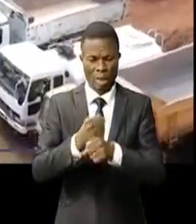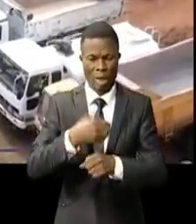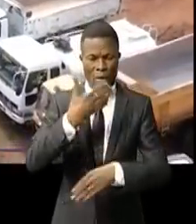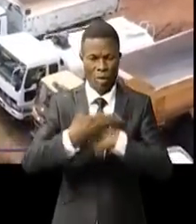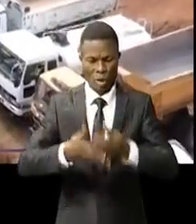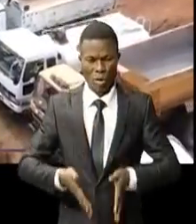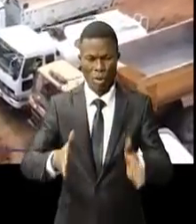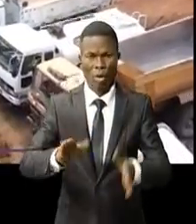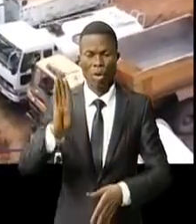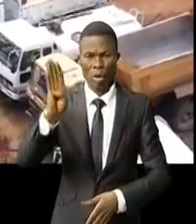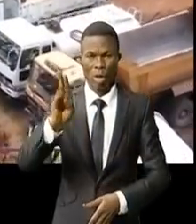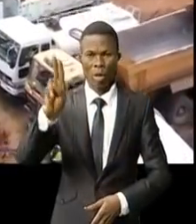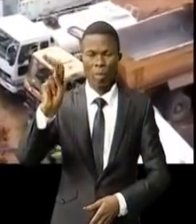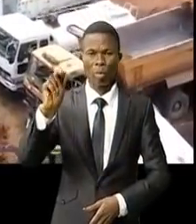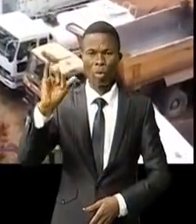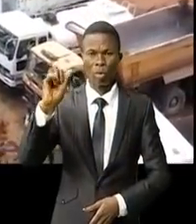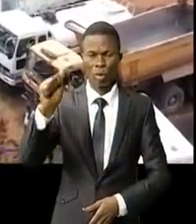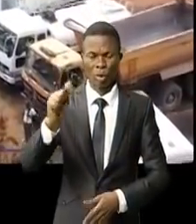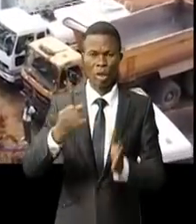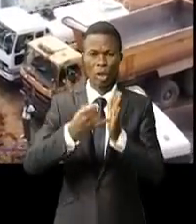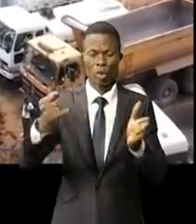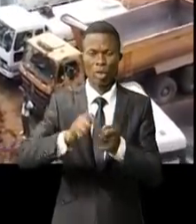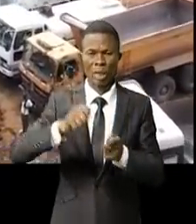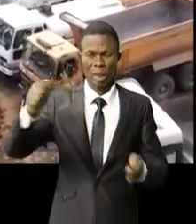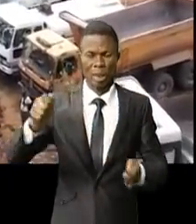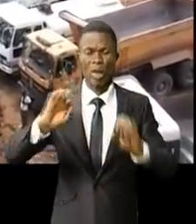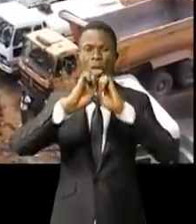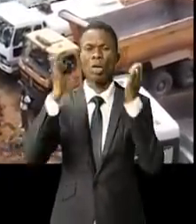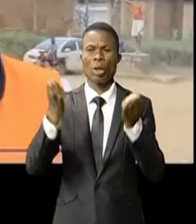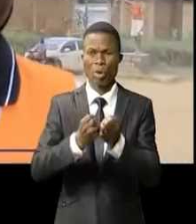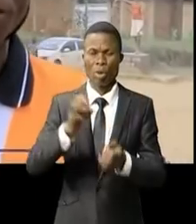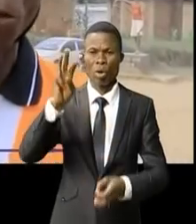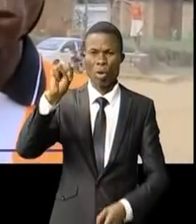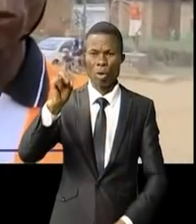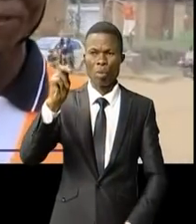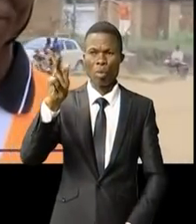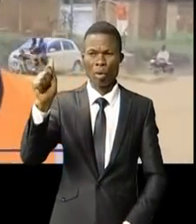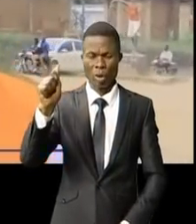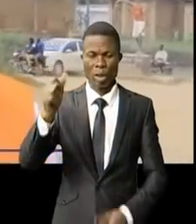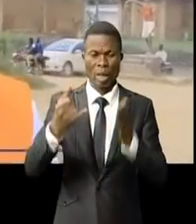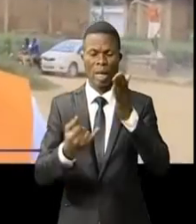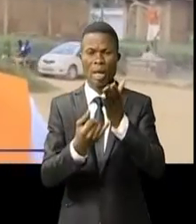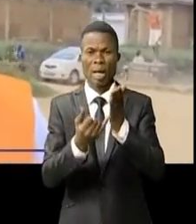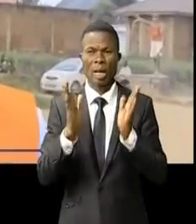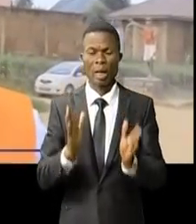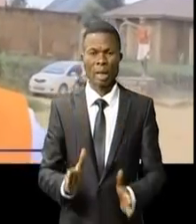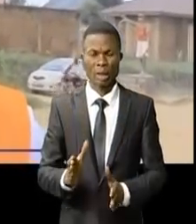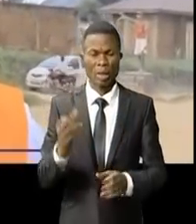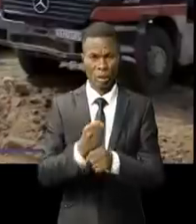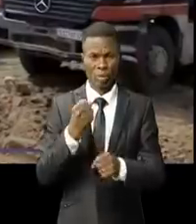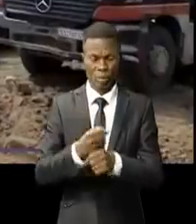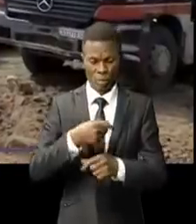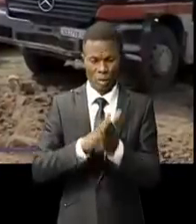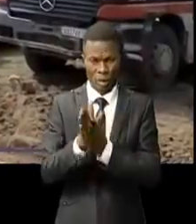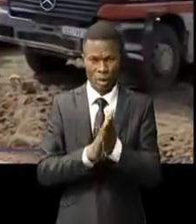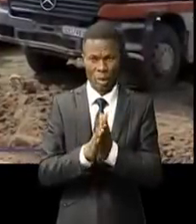route Bunia-Kasema-Chonia, environ 60 km par l'entreprise Mogabaon, en croit l'ingénieur Guillaume Mawandji. Les travaux vont